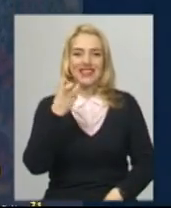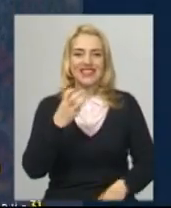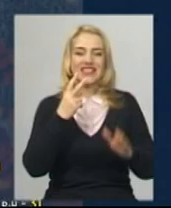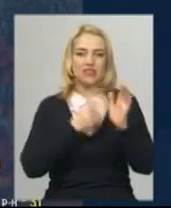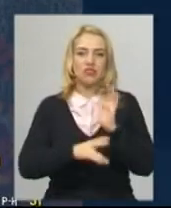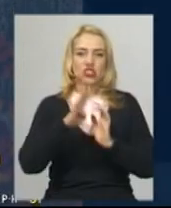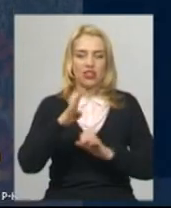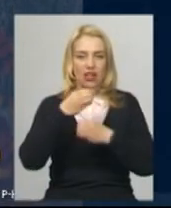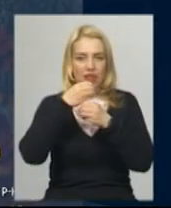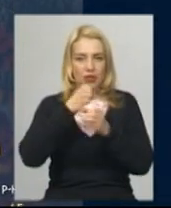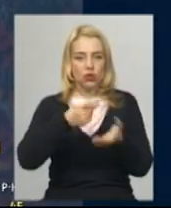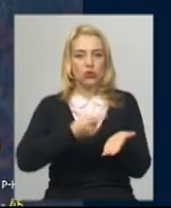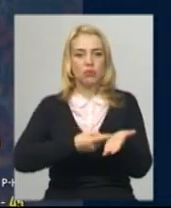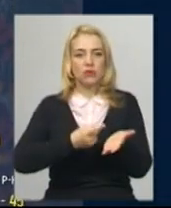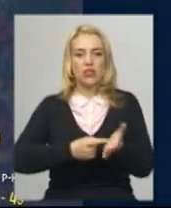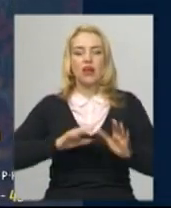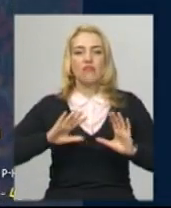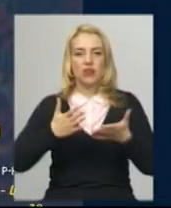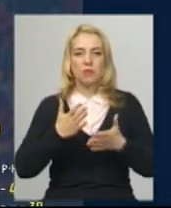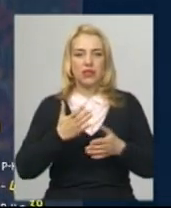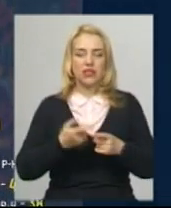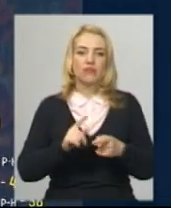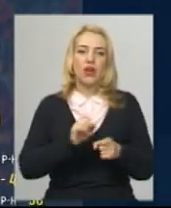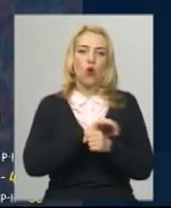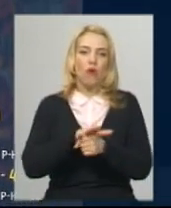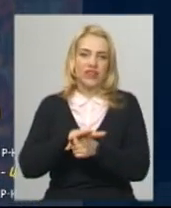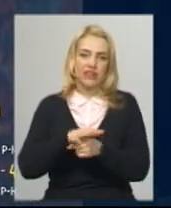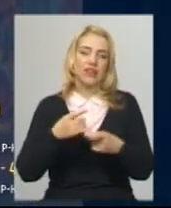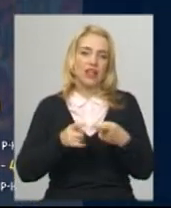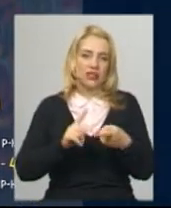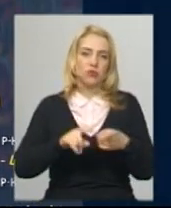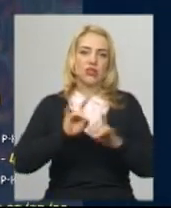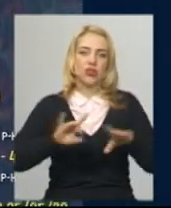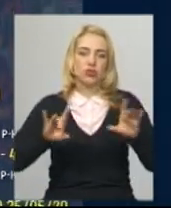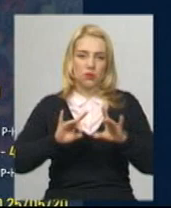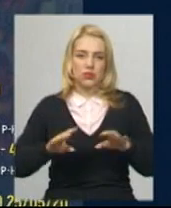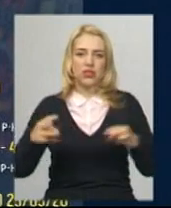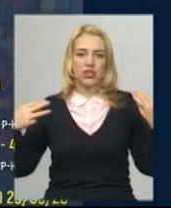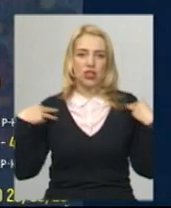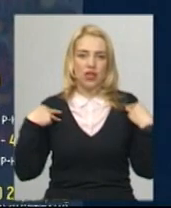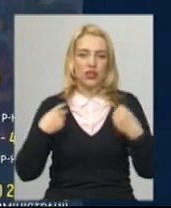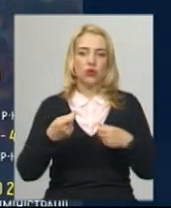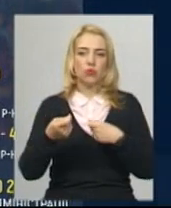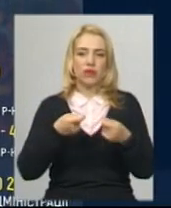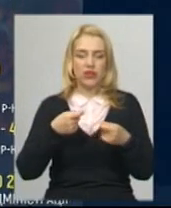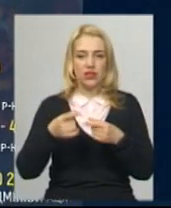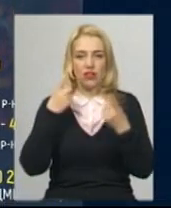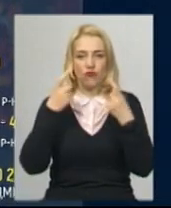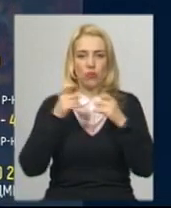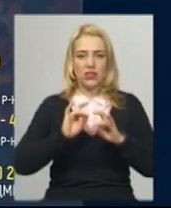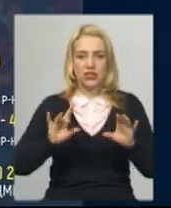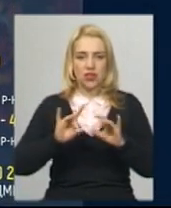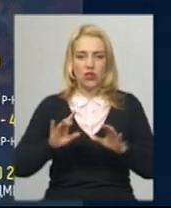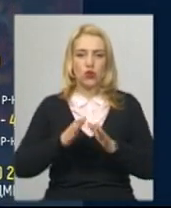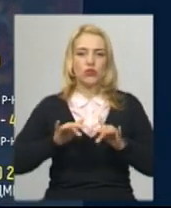лабораторно підтверджених випадків ковід-19. Про це Суспільному розповіла начальниця управління інформаційної діяльності